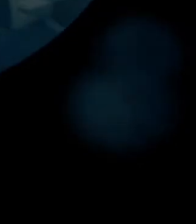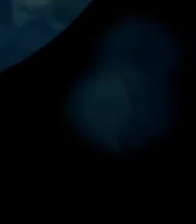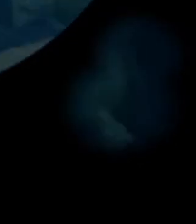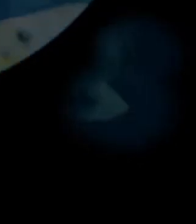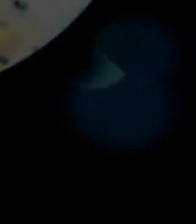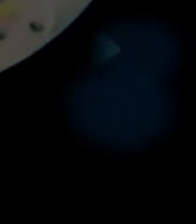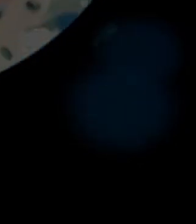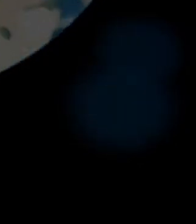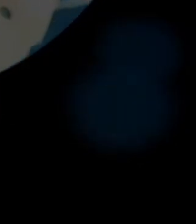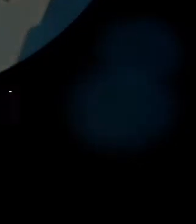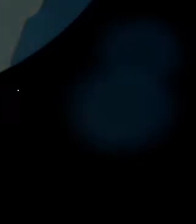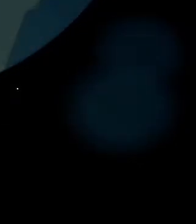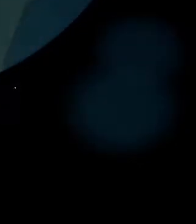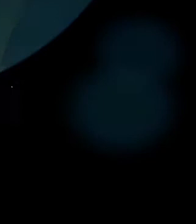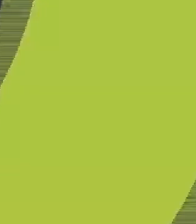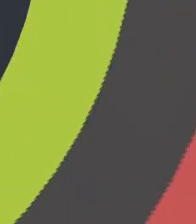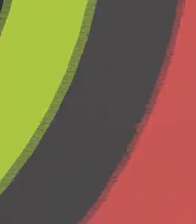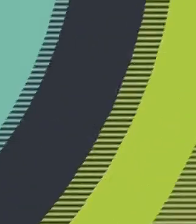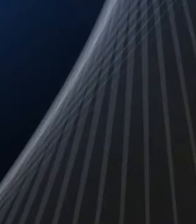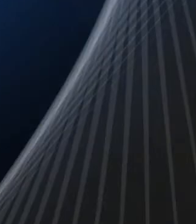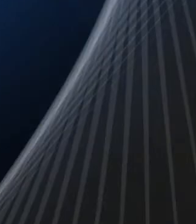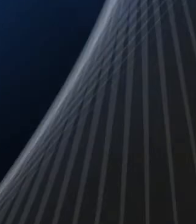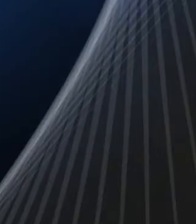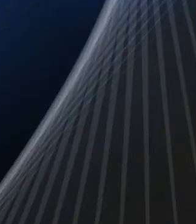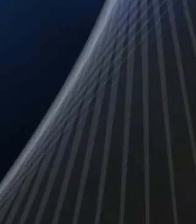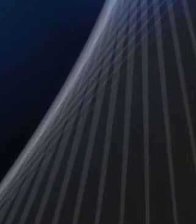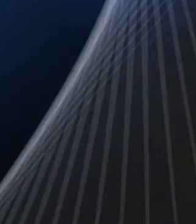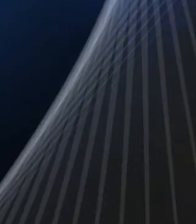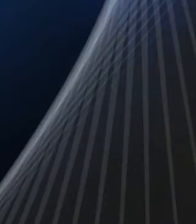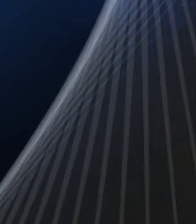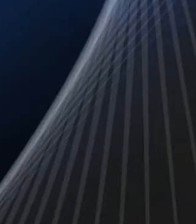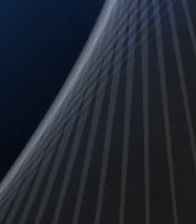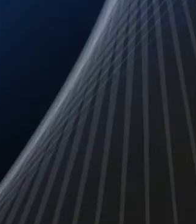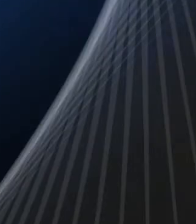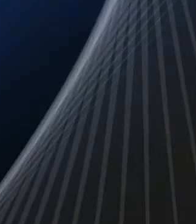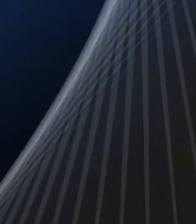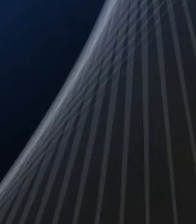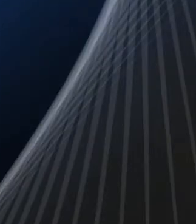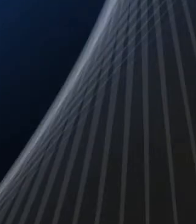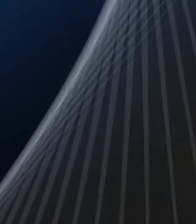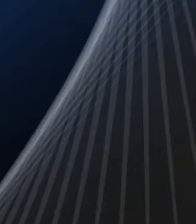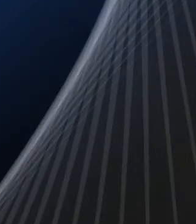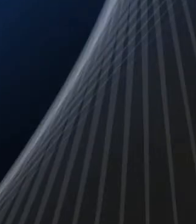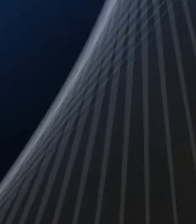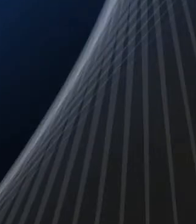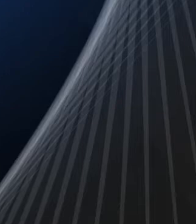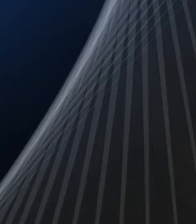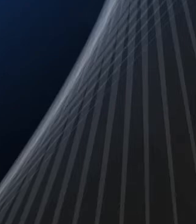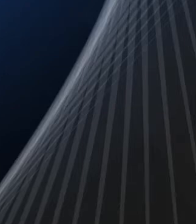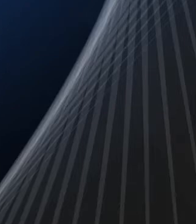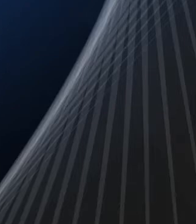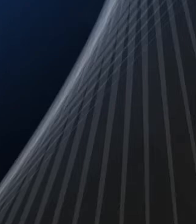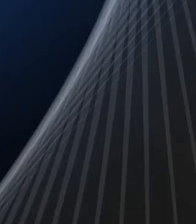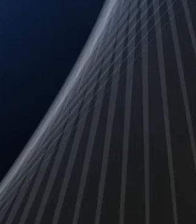เรียนด้วยกันสายอาชีพอาชีวสัมพันธ์อยู่ด้วยกันฉัน